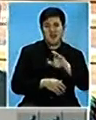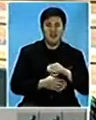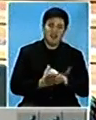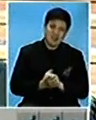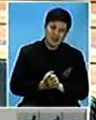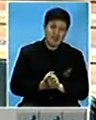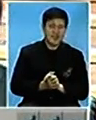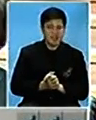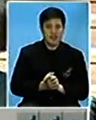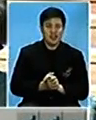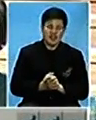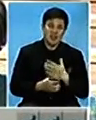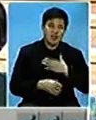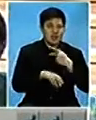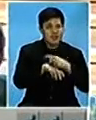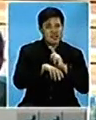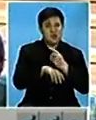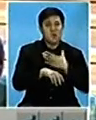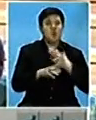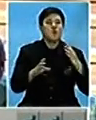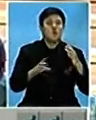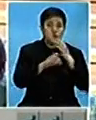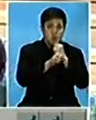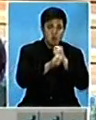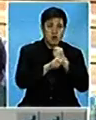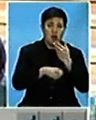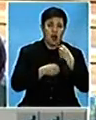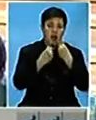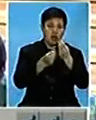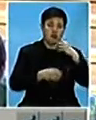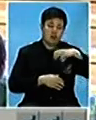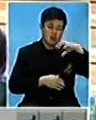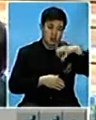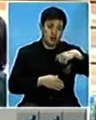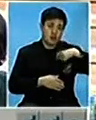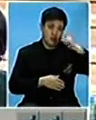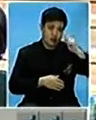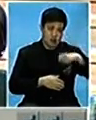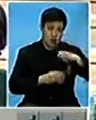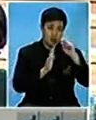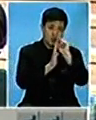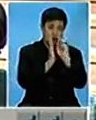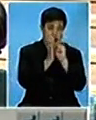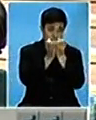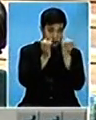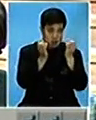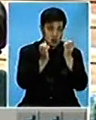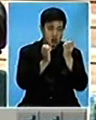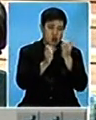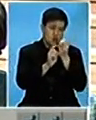ครับผมขอสรุปว่าขอให้ศาลรัฐธรรมนูญยืนอยู่บนหลัก